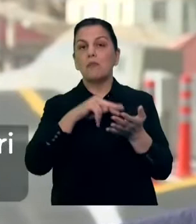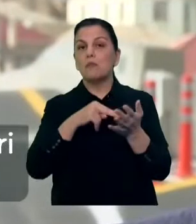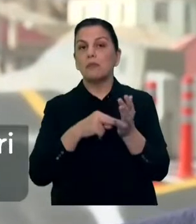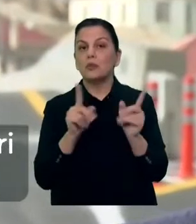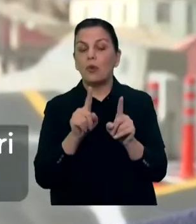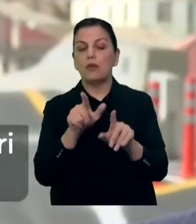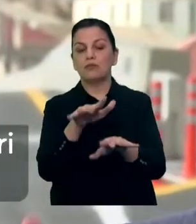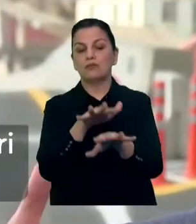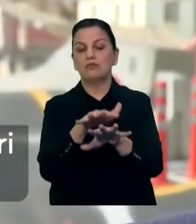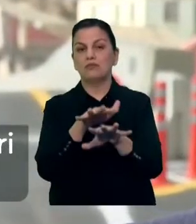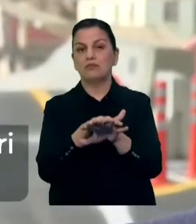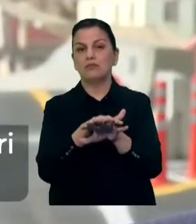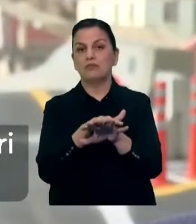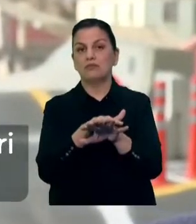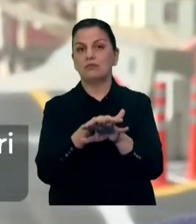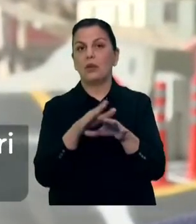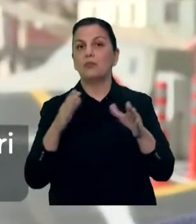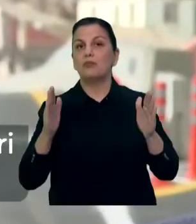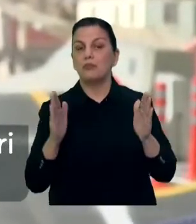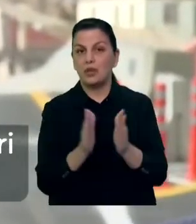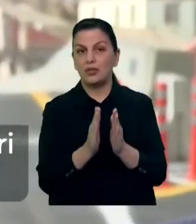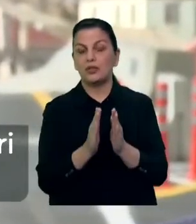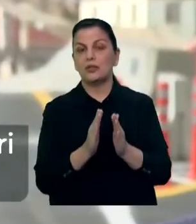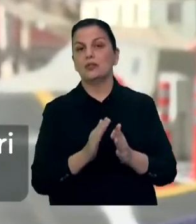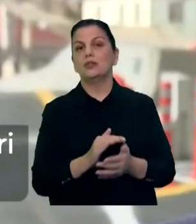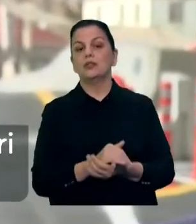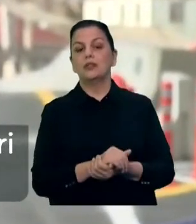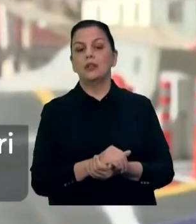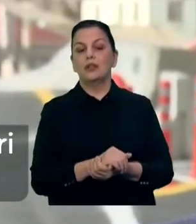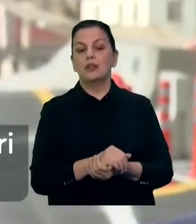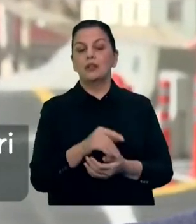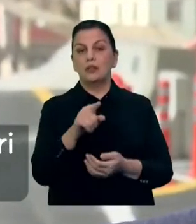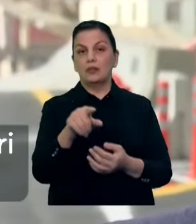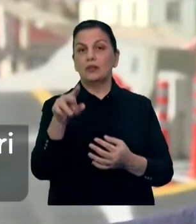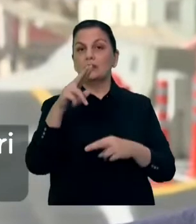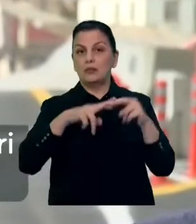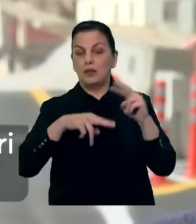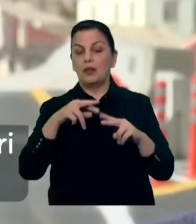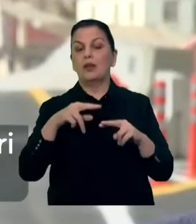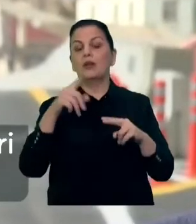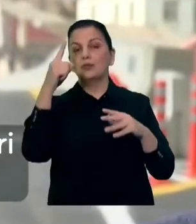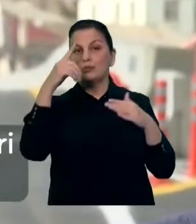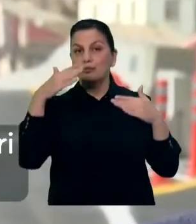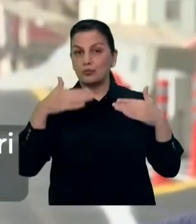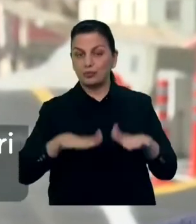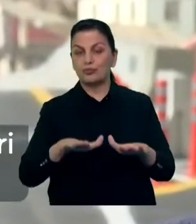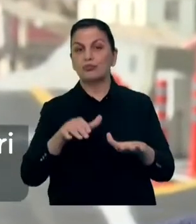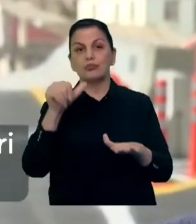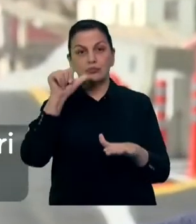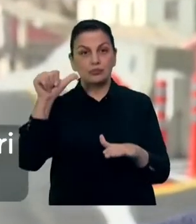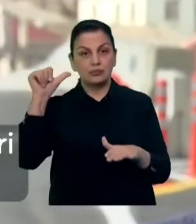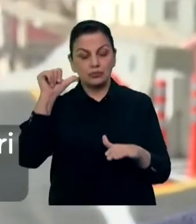görüldü və bu layihənin davamı olaraq Sultəpə dairəsində bu qovşağın tikintisi ilə bağlı qərar verildi və